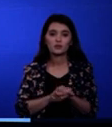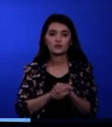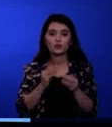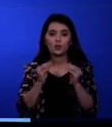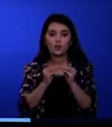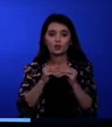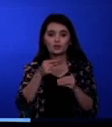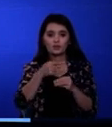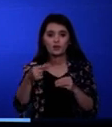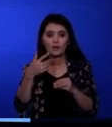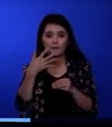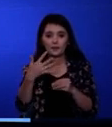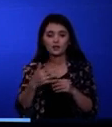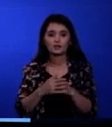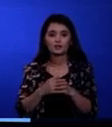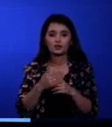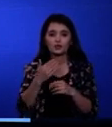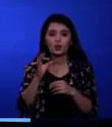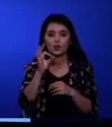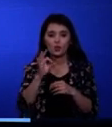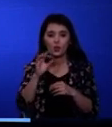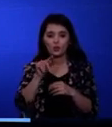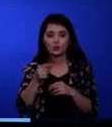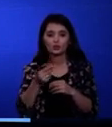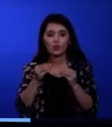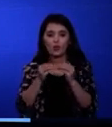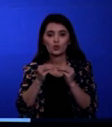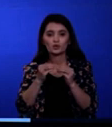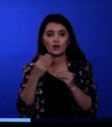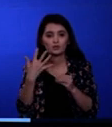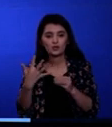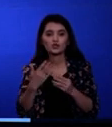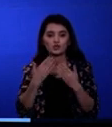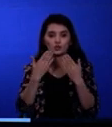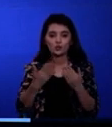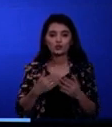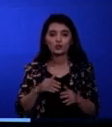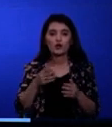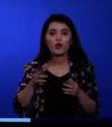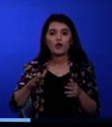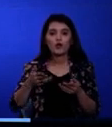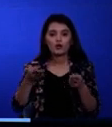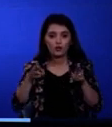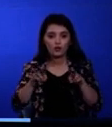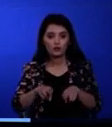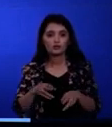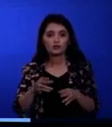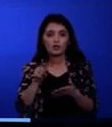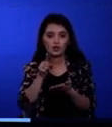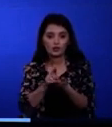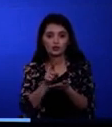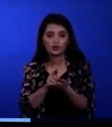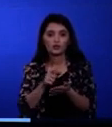10 dan 5. Bu esa 0 butun 10 dan 5. Aziz o'quvchilar, qolgan topshiriqlarni o'zingiz